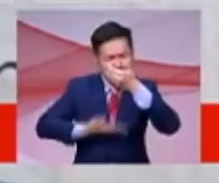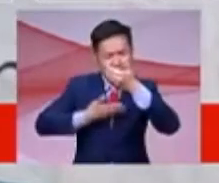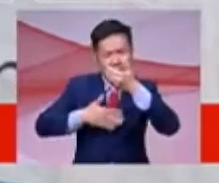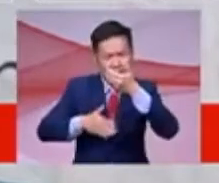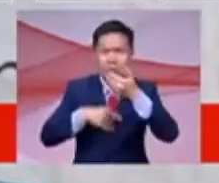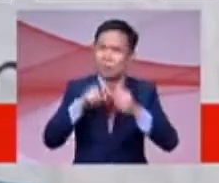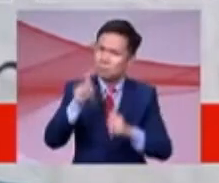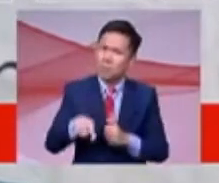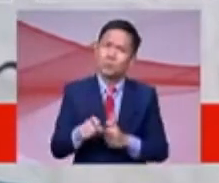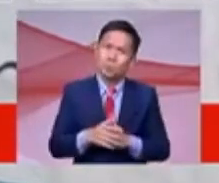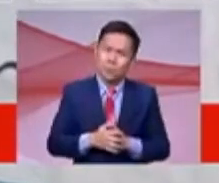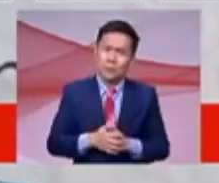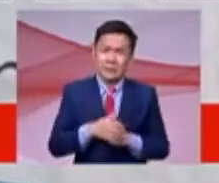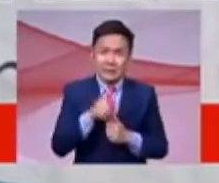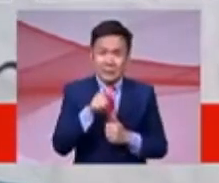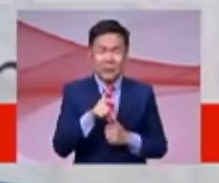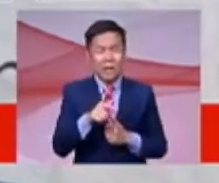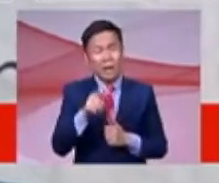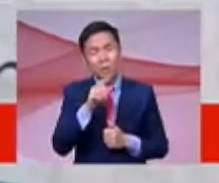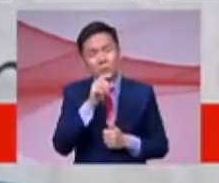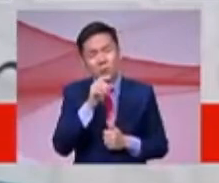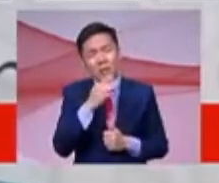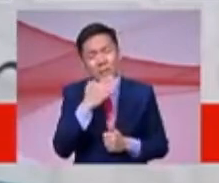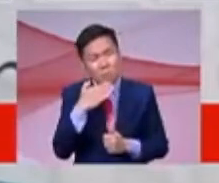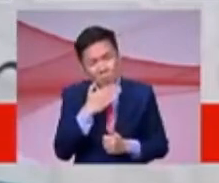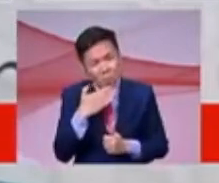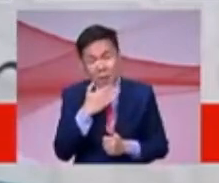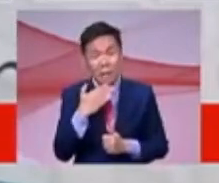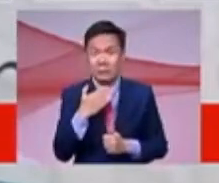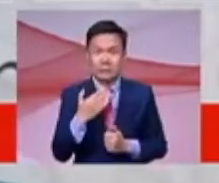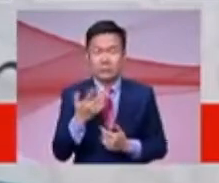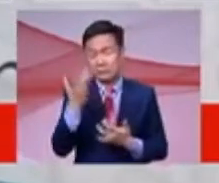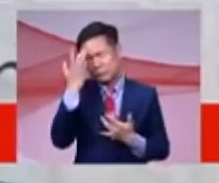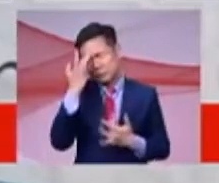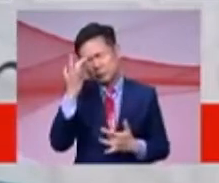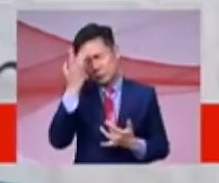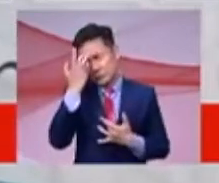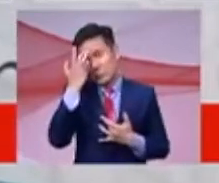sebagainya. Jadi di kalangan usia yang muda, jadi ini adalah satu